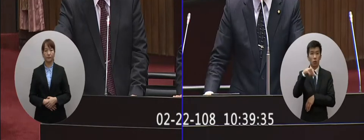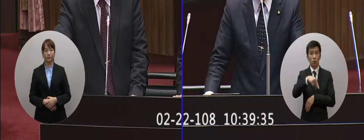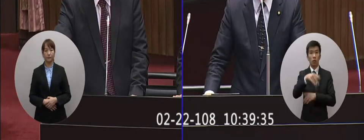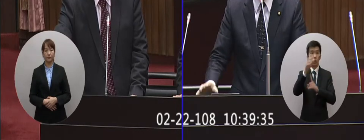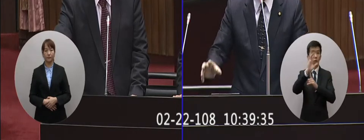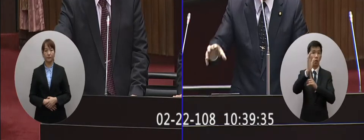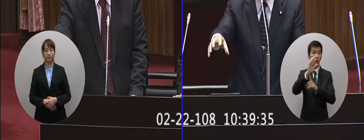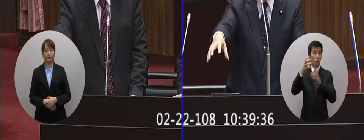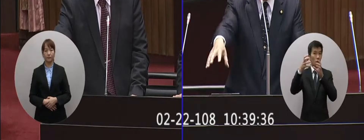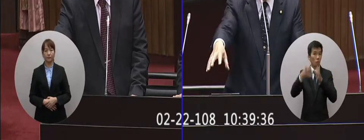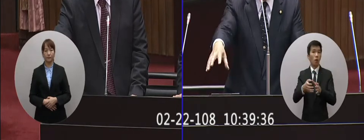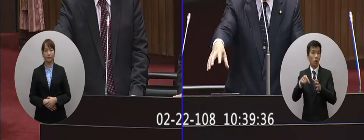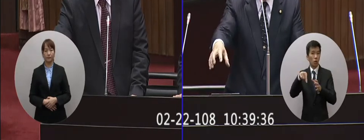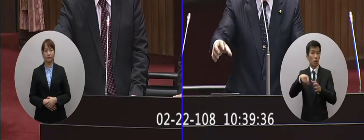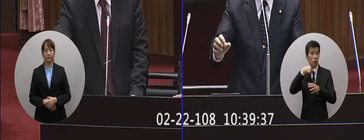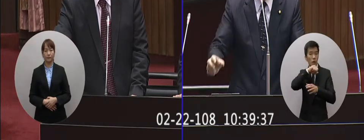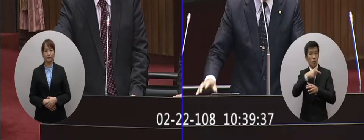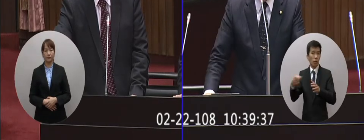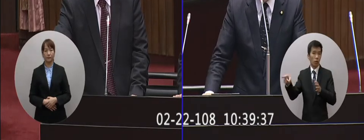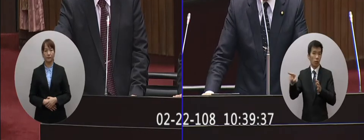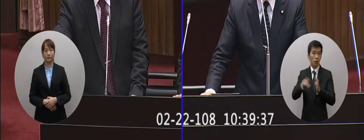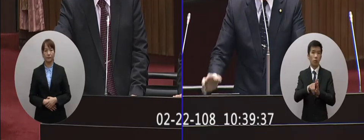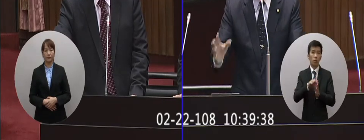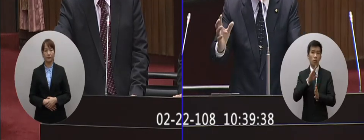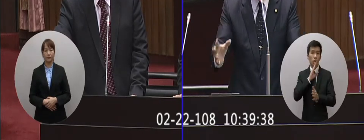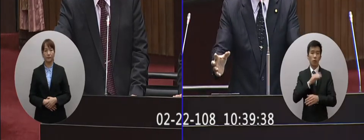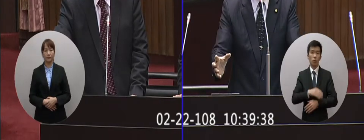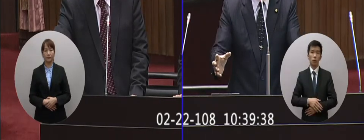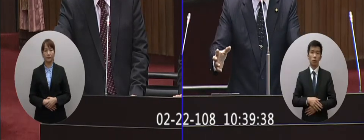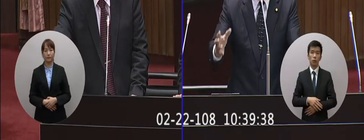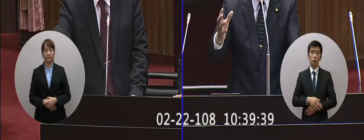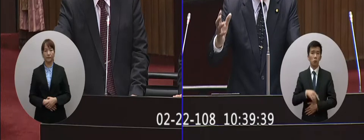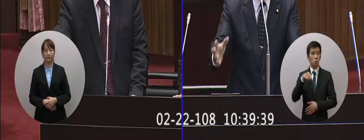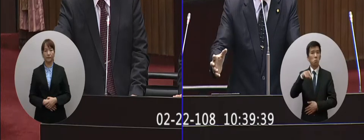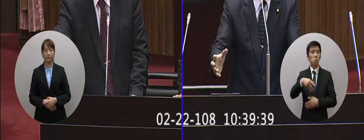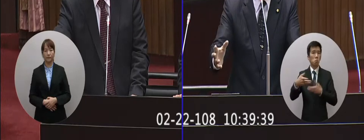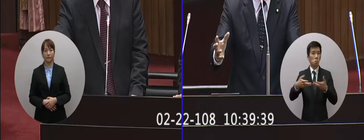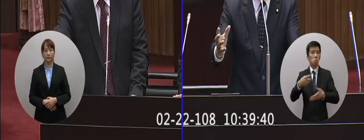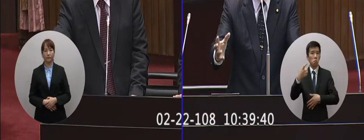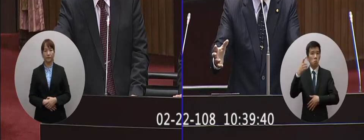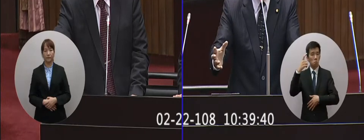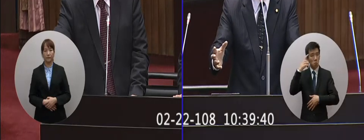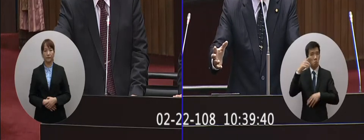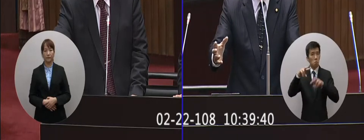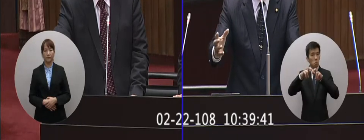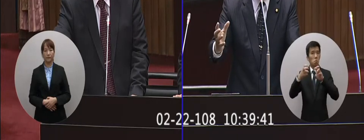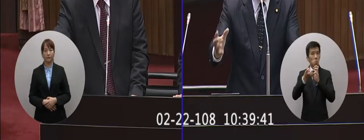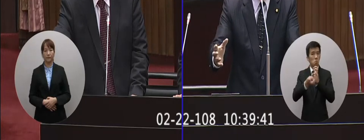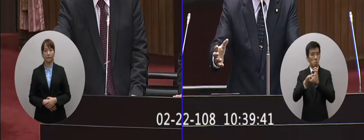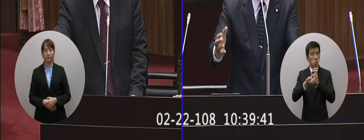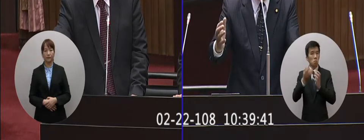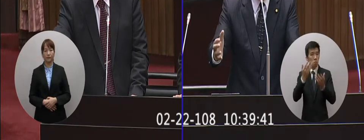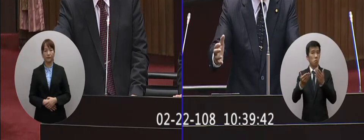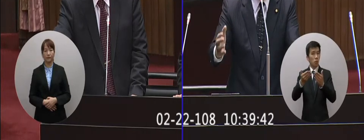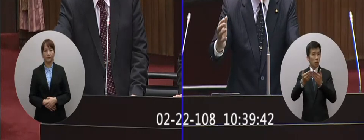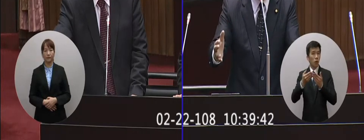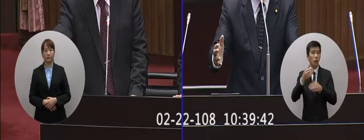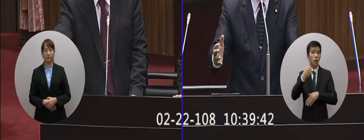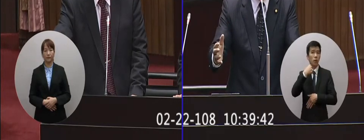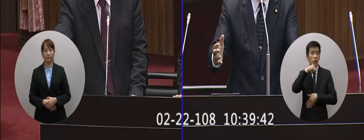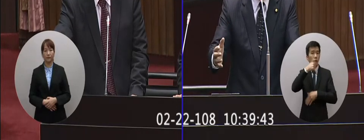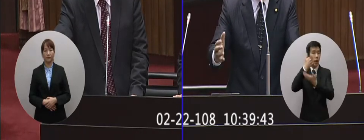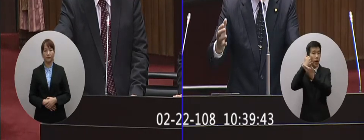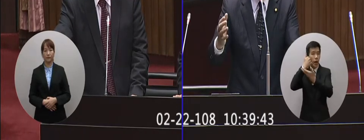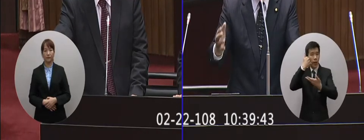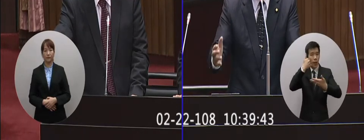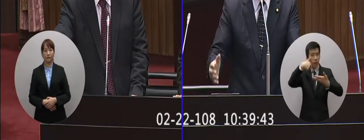留在我们台湾海峡上面。所以我们必须要去知道我们台湾海峡的地质地貌的情